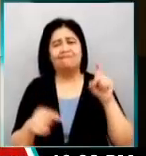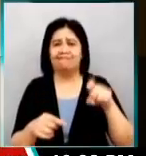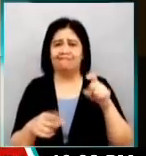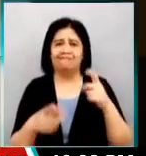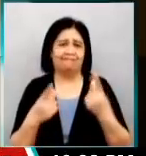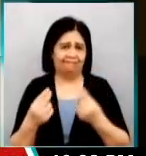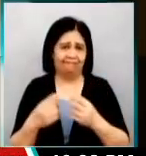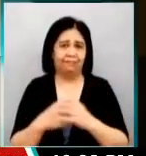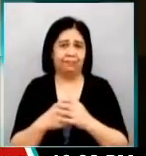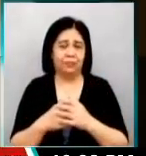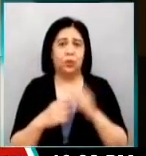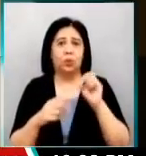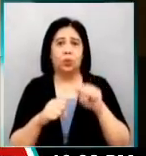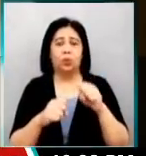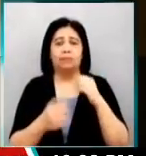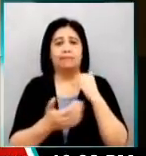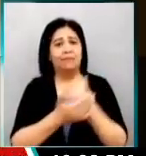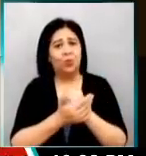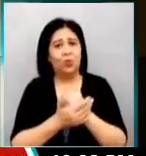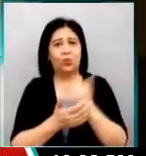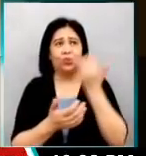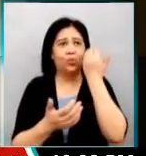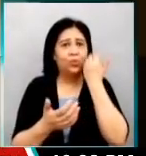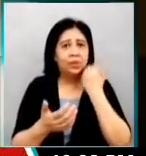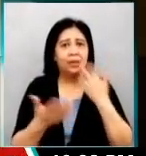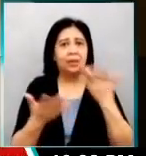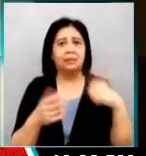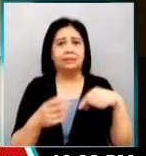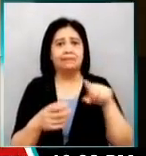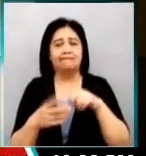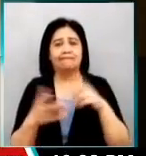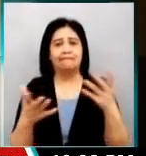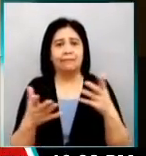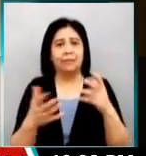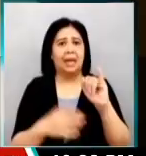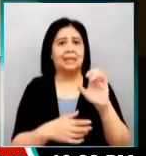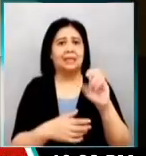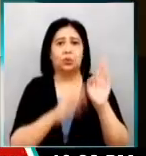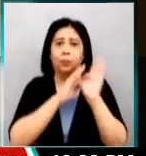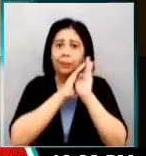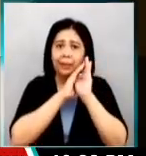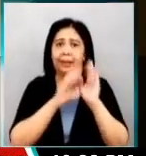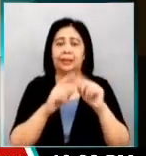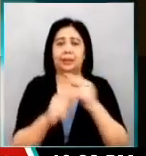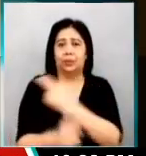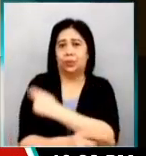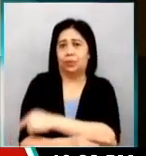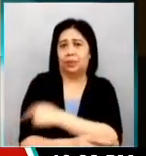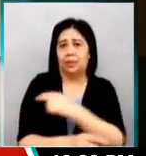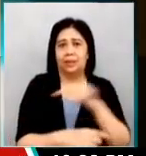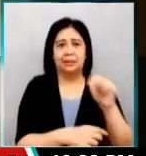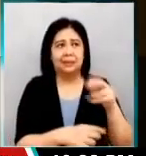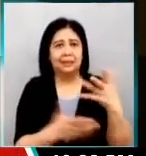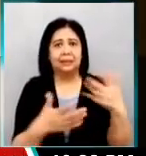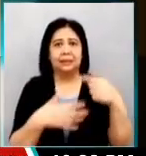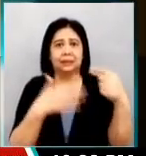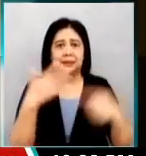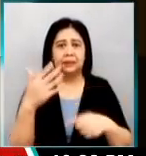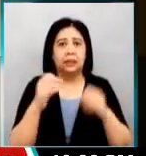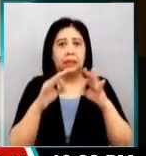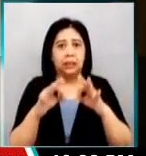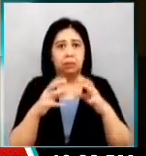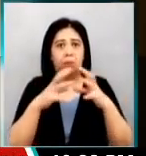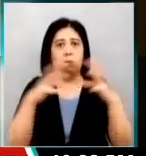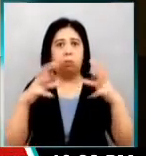para maiwasan yung kakulangan ng ating mga ICU beds at iba pang hospital requirements kung lolobo po talaga ang